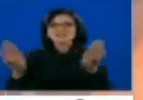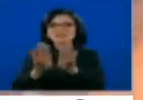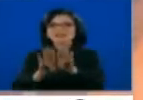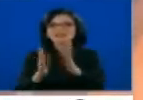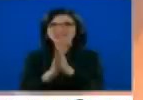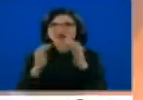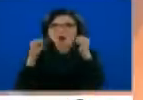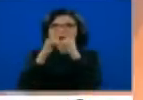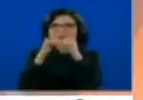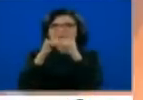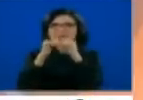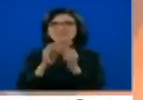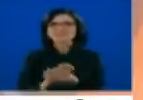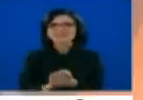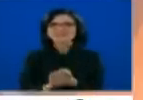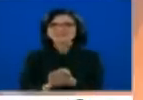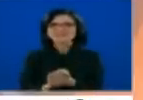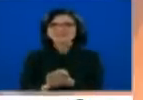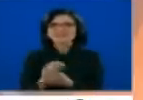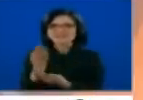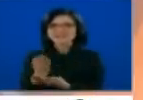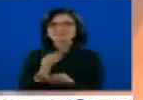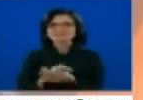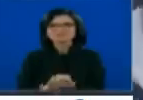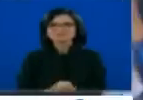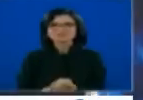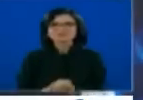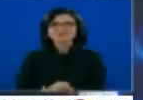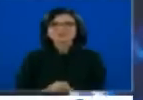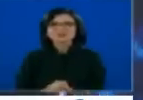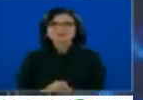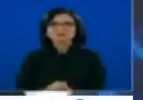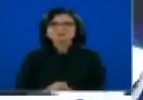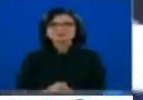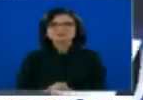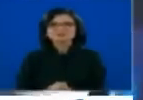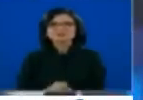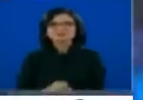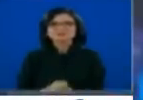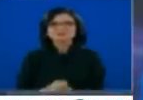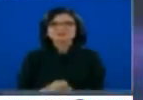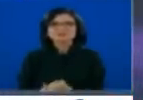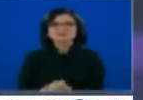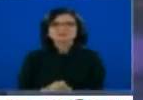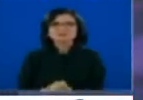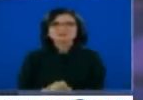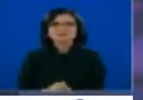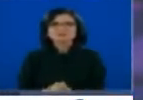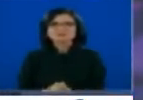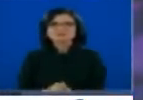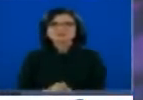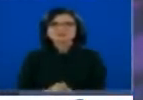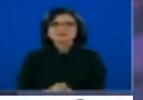bagi warga DKI Jakarta silakan Pak waktu anda 1 Seteng menit sama seperti yang lain dimulai dari seat anda berbicara mohon tenang